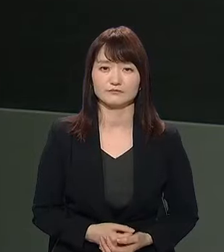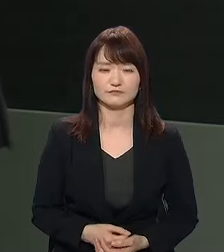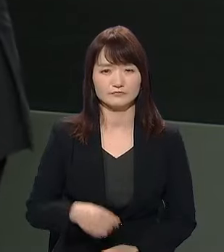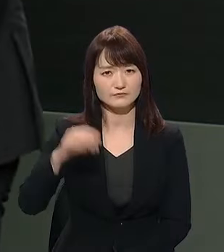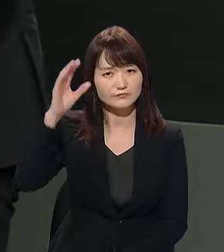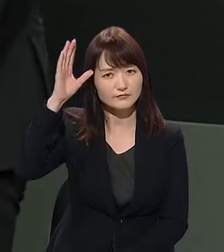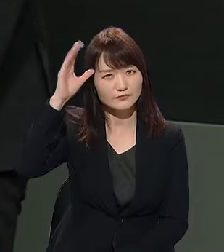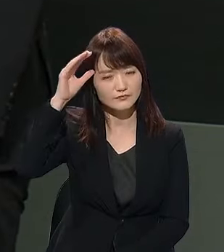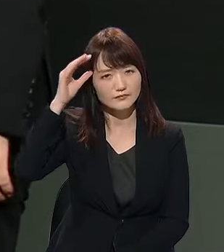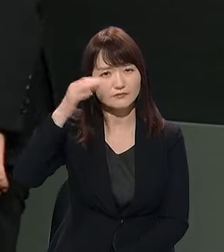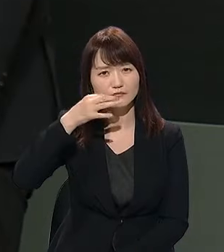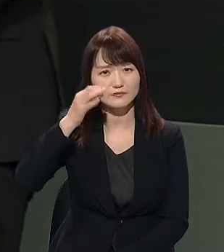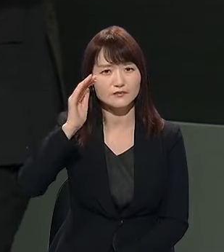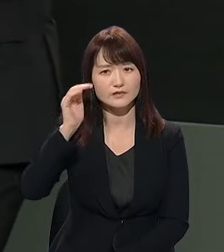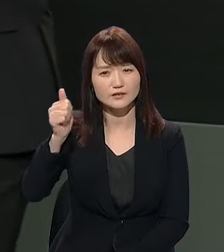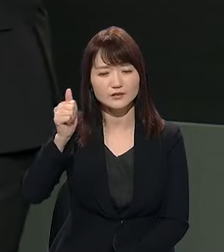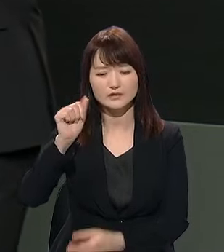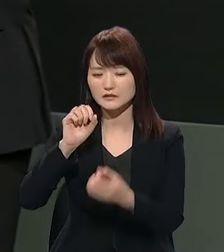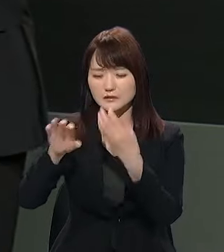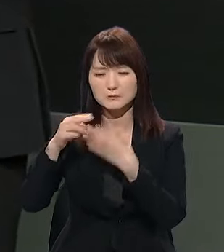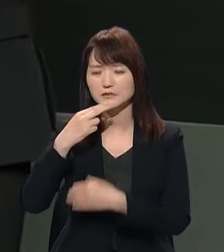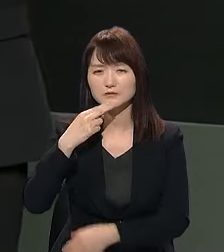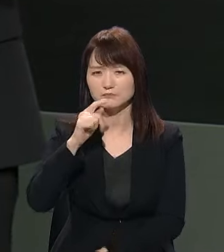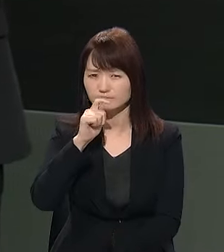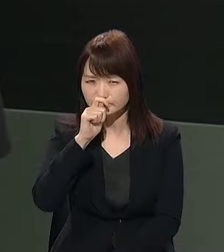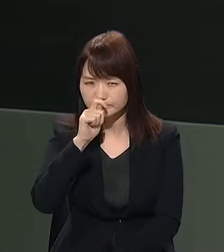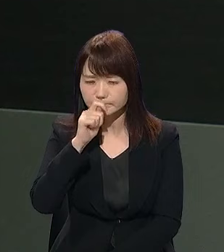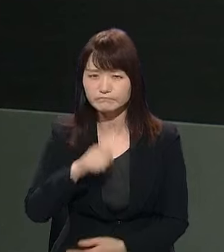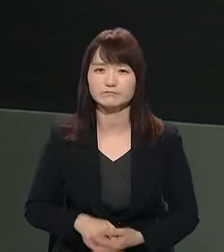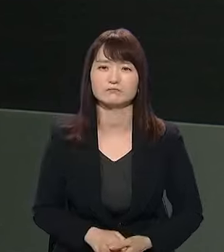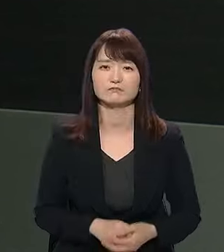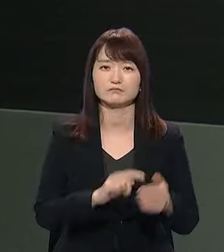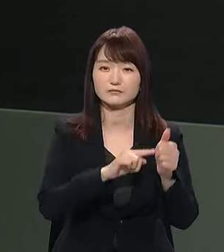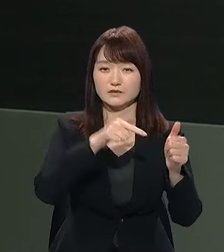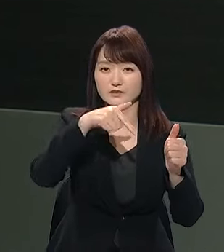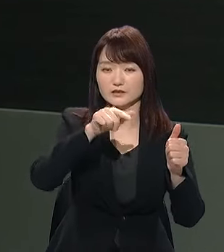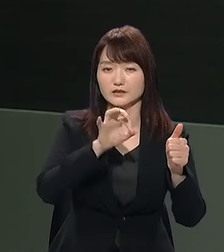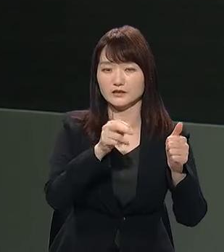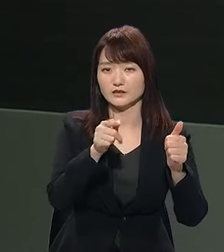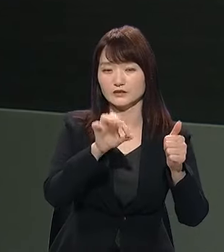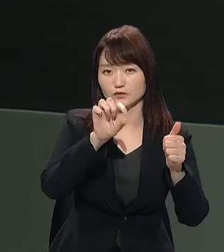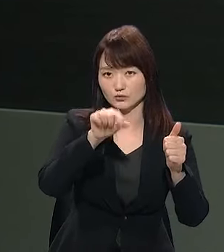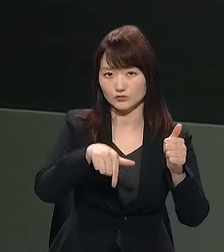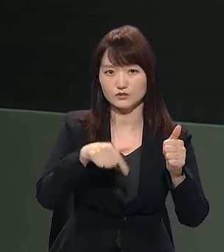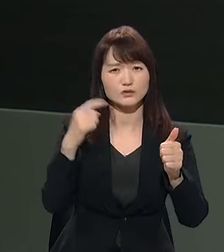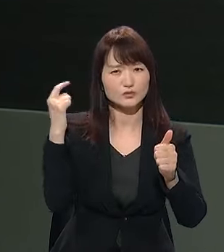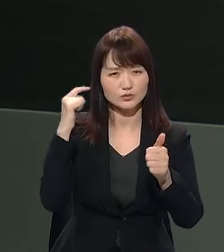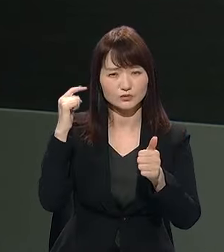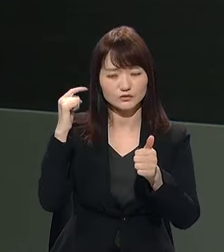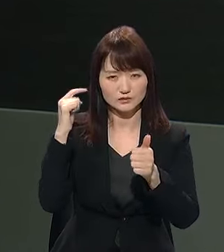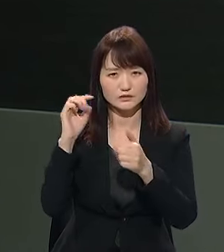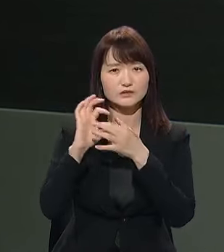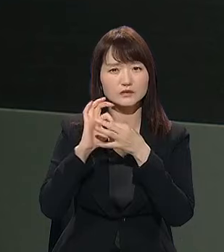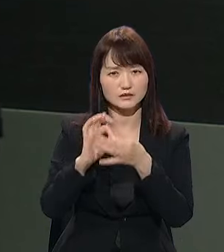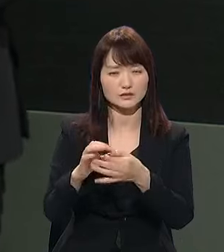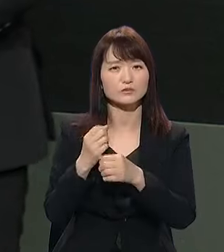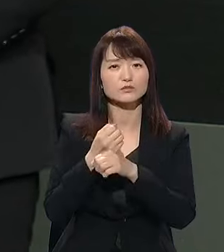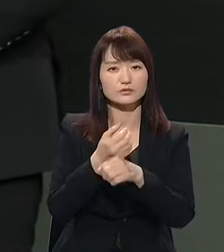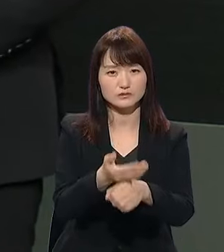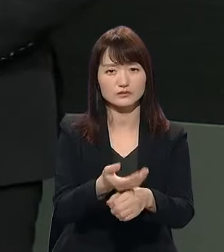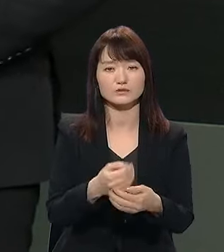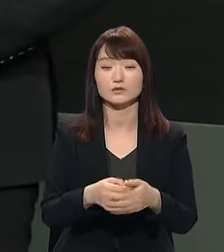개통령 여전히 묵묵부답입니다 강영욱 씨 뭐 저희가 계속 소식을 전해 드리고 있는데 저는